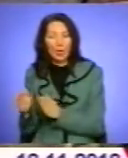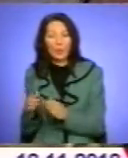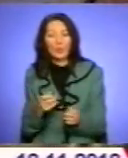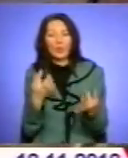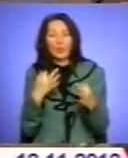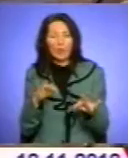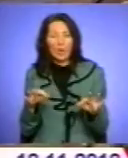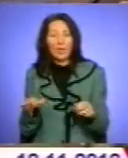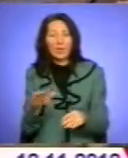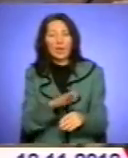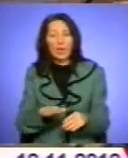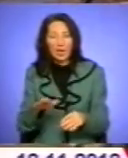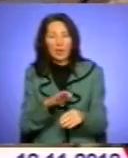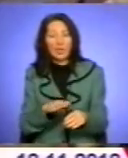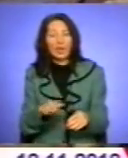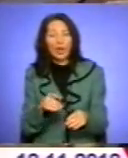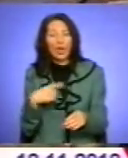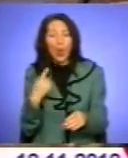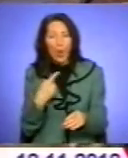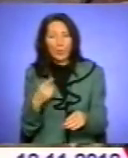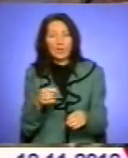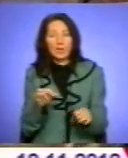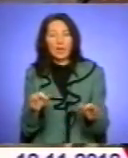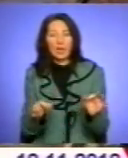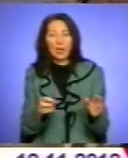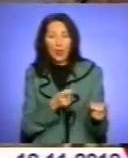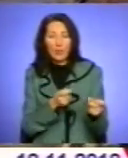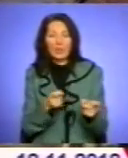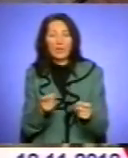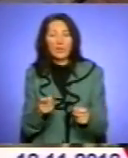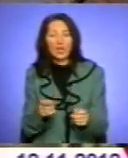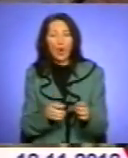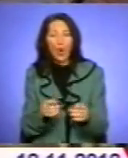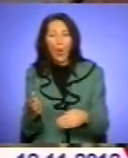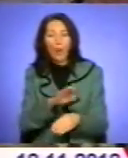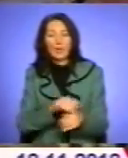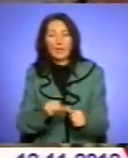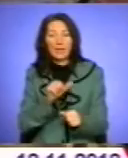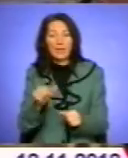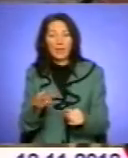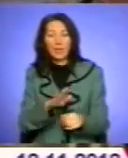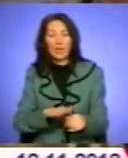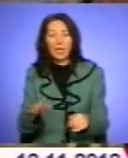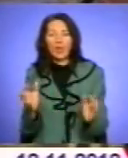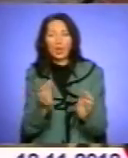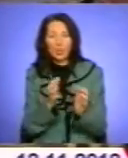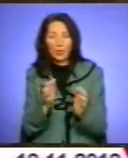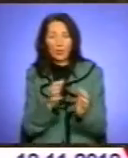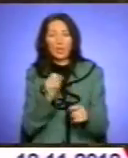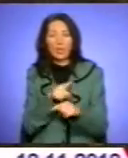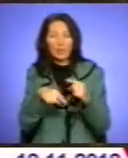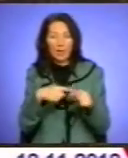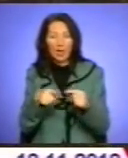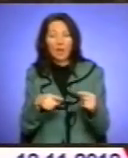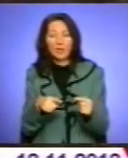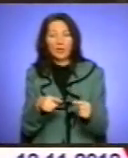мисливських угідь, які надані в користування, крім ділянок природозаповідного фонду, відтворених ділянок, заповідників і заказ. За